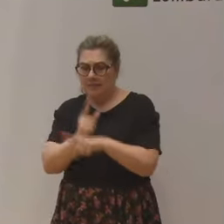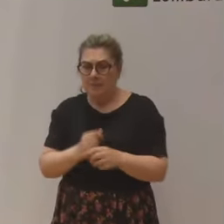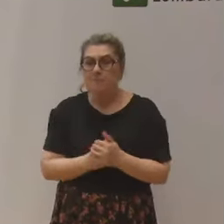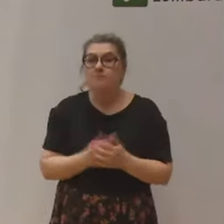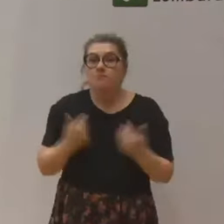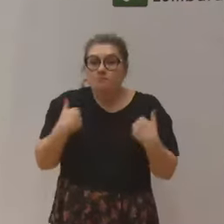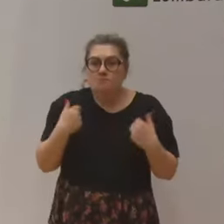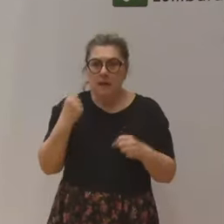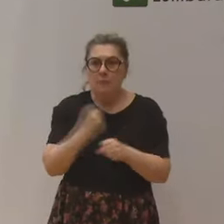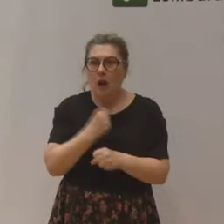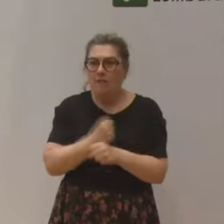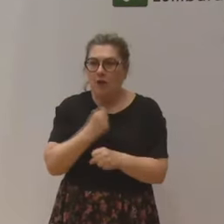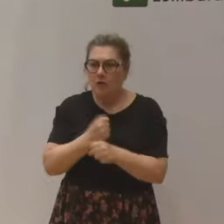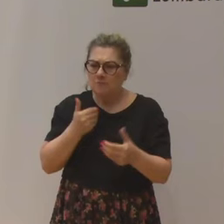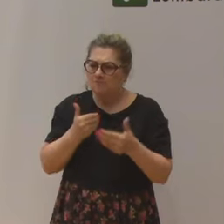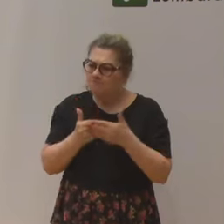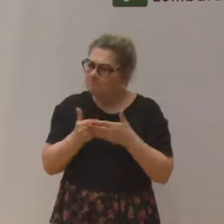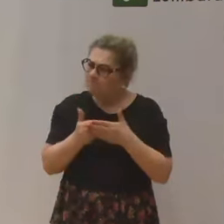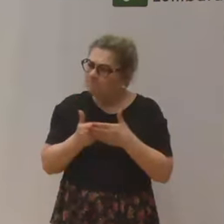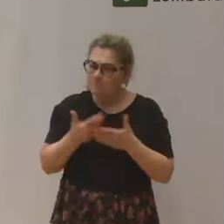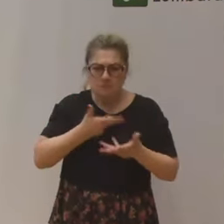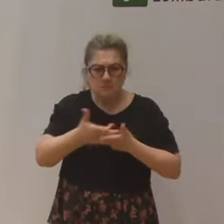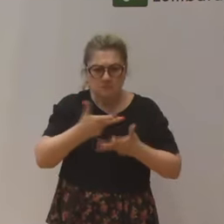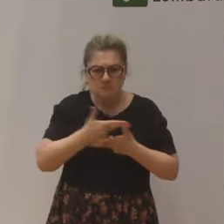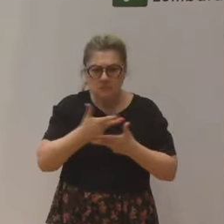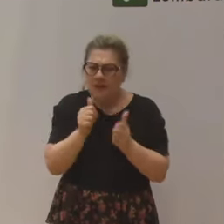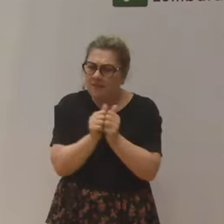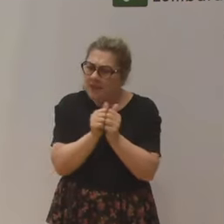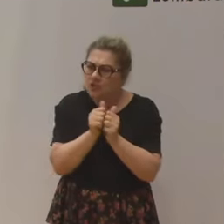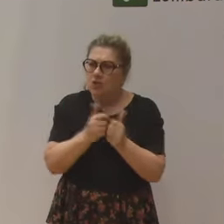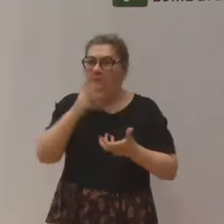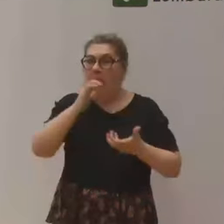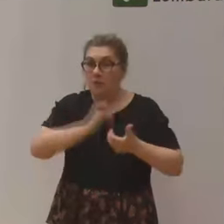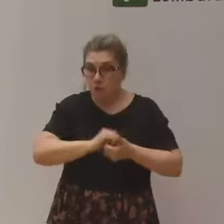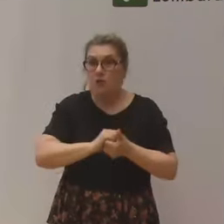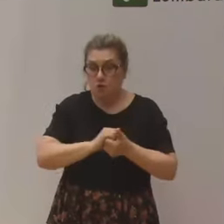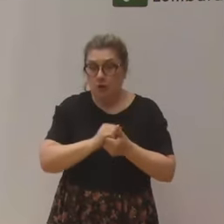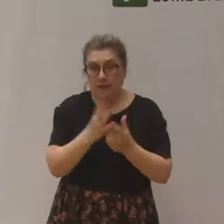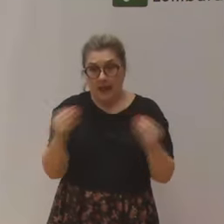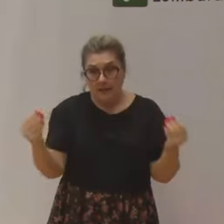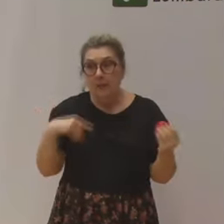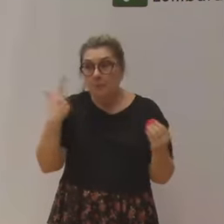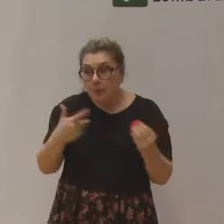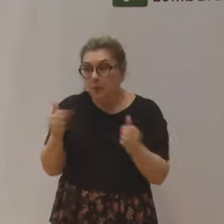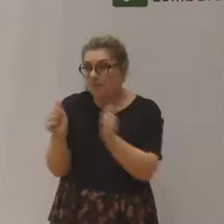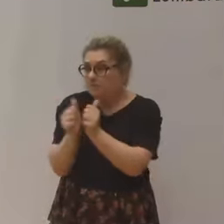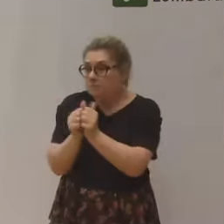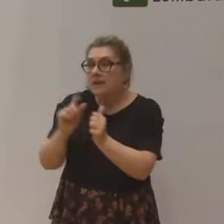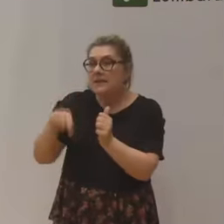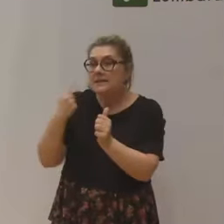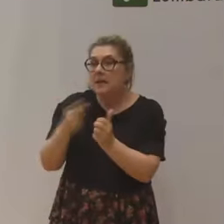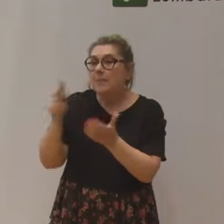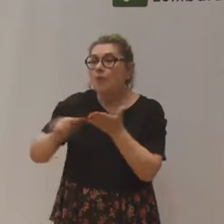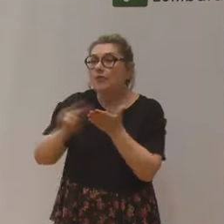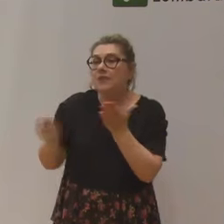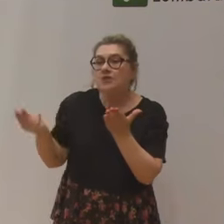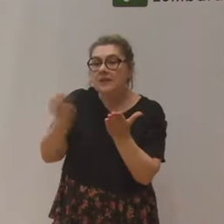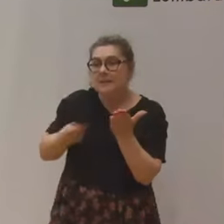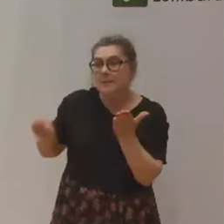noi abbiamo lavorato a stretto contatto, ripeto, con le associazioni, abbiamo lavorato anche a stretto contatto con gli uffici di piano, con